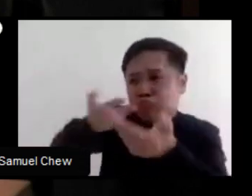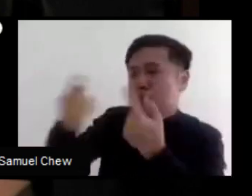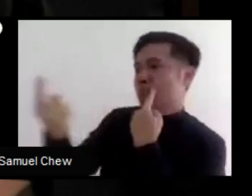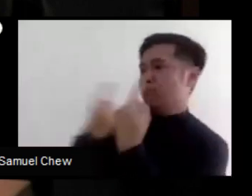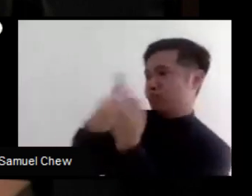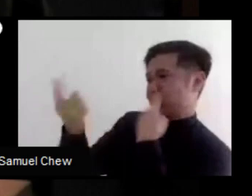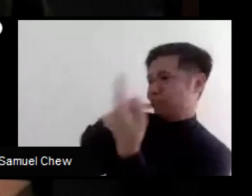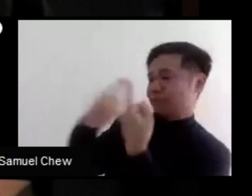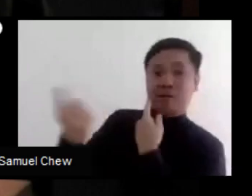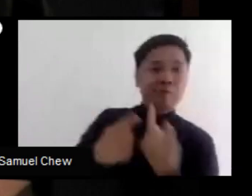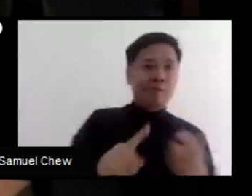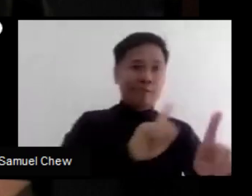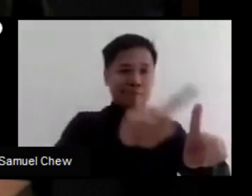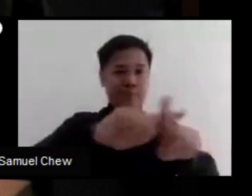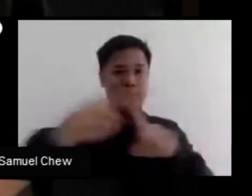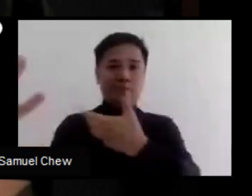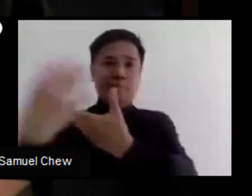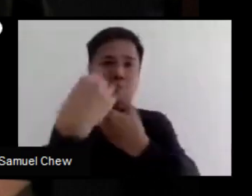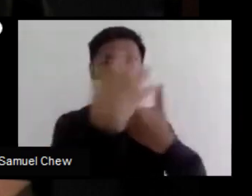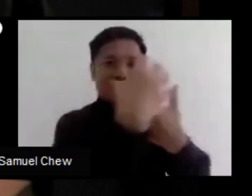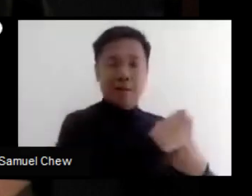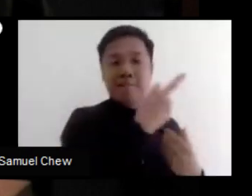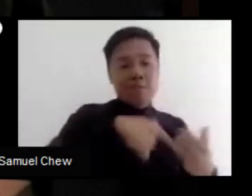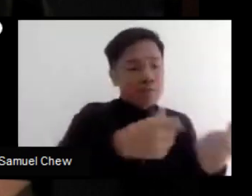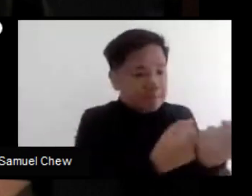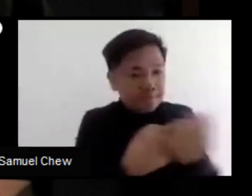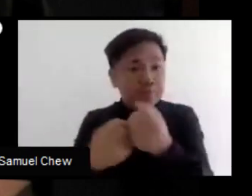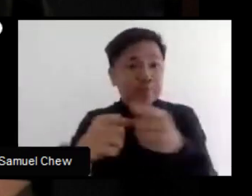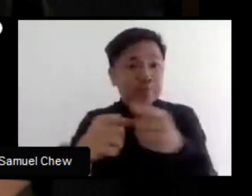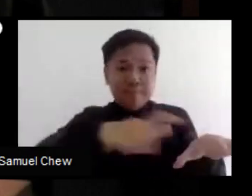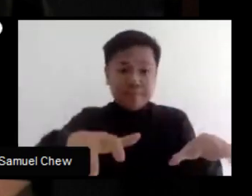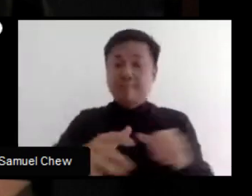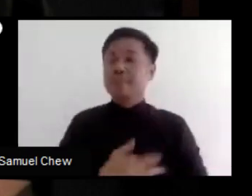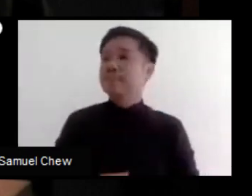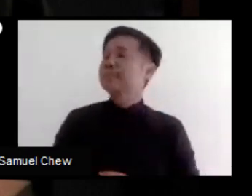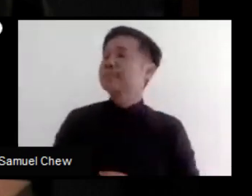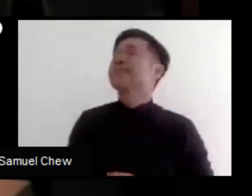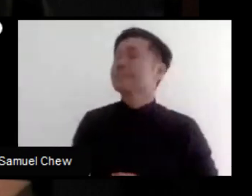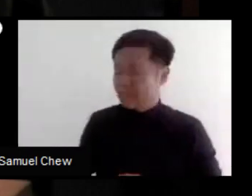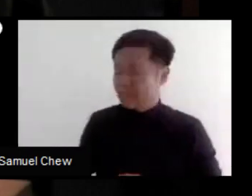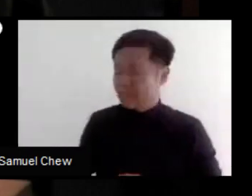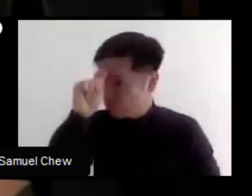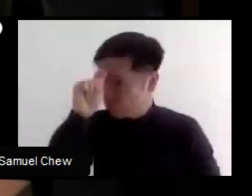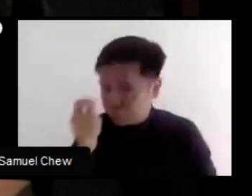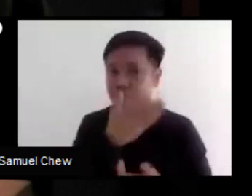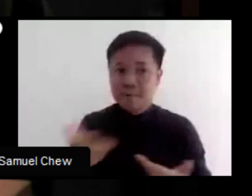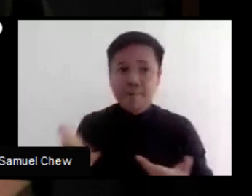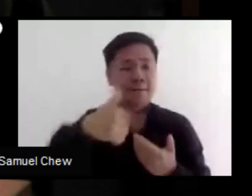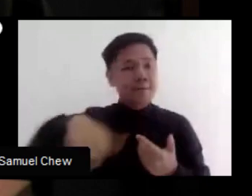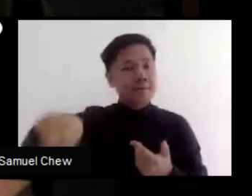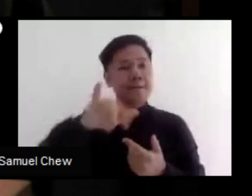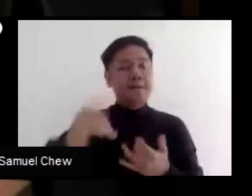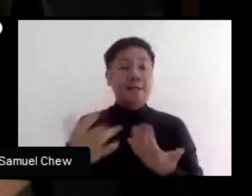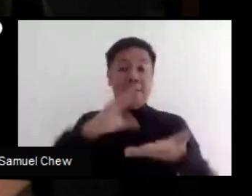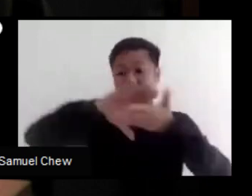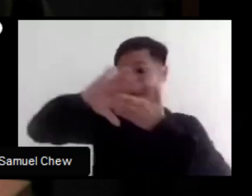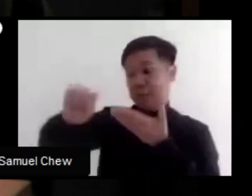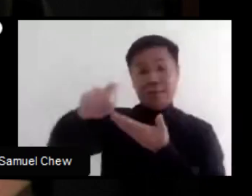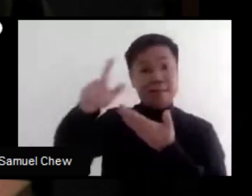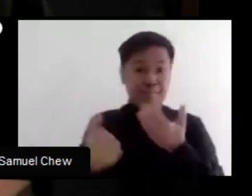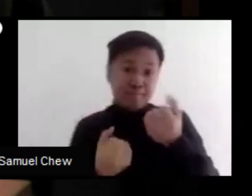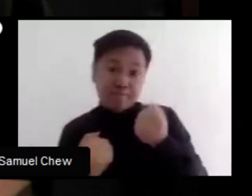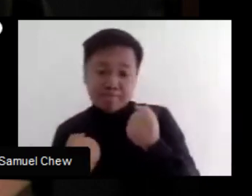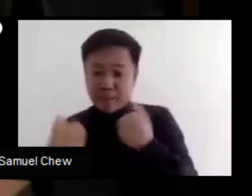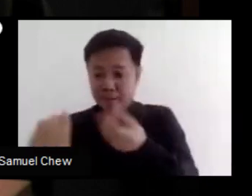注意到联合国亚太经社会秘书处为国际人口与发展会议行动纲领实施进展情况和亚洲及太平洋人